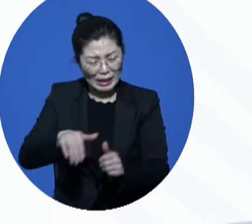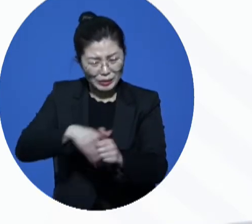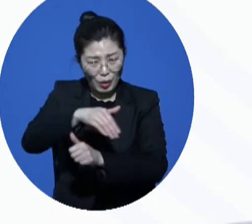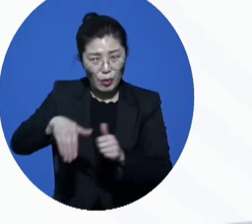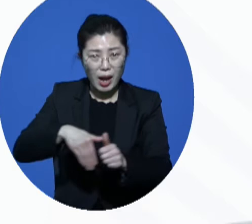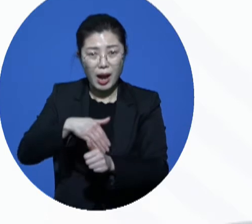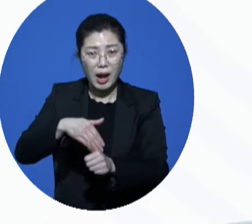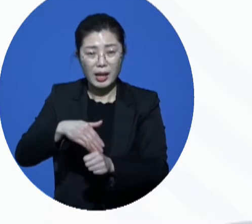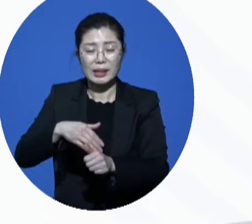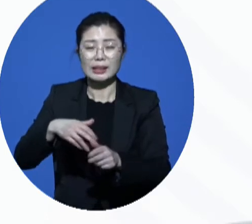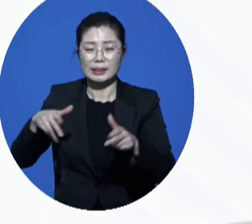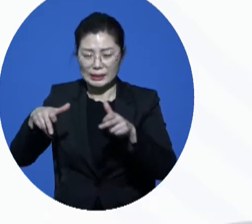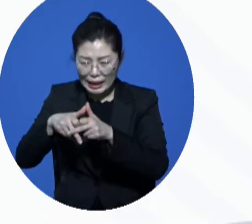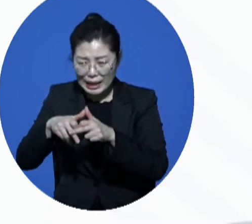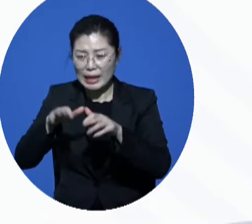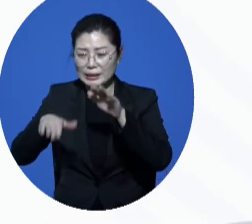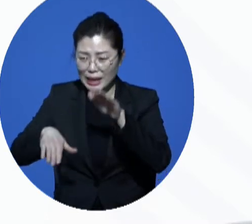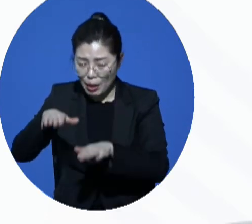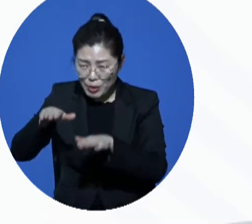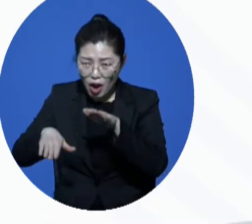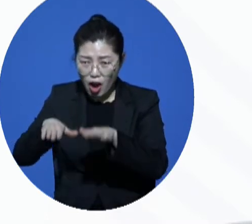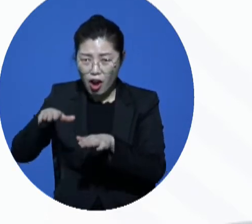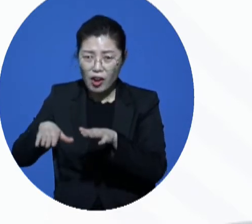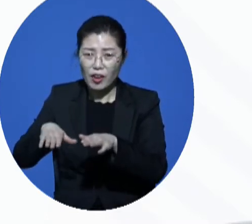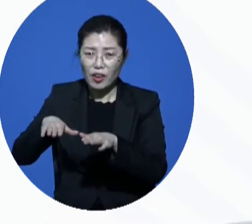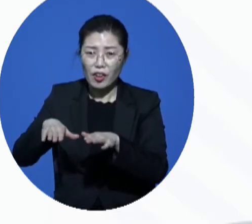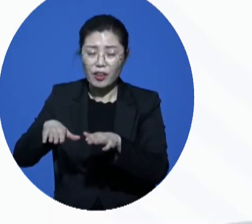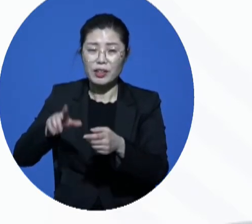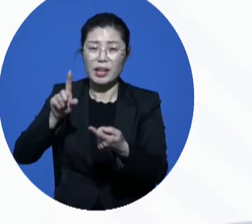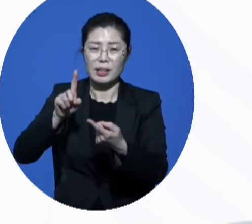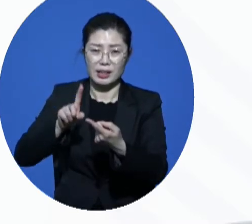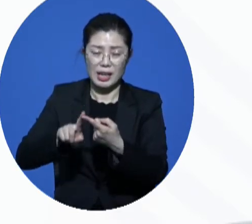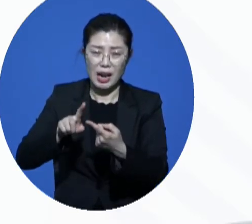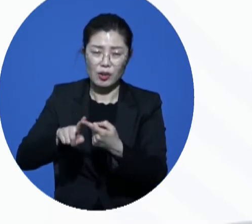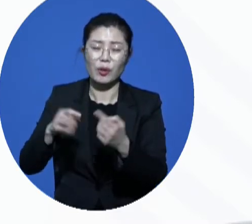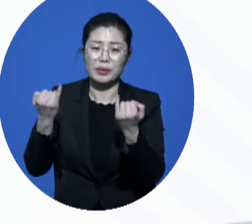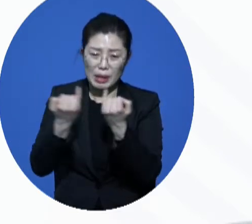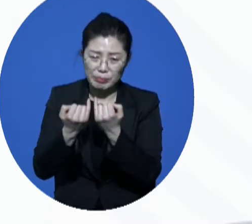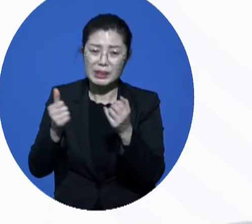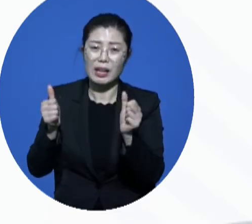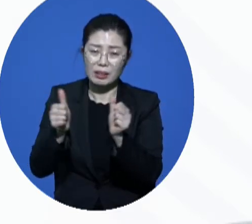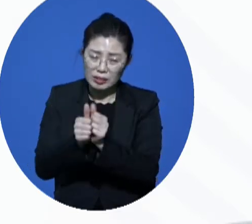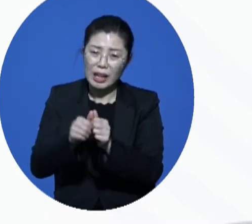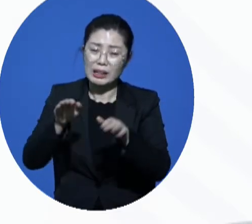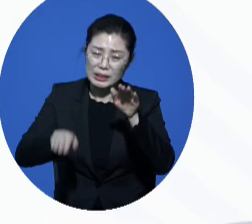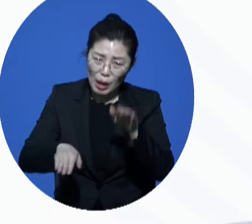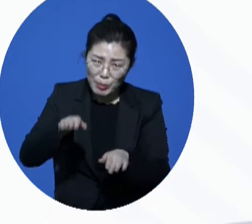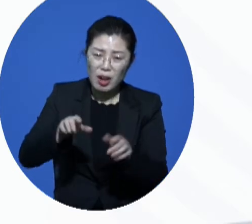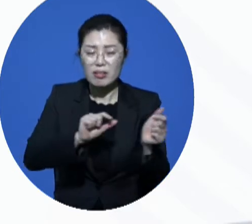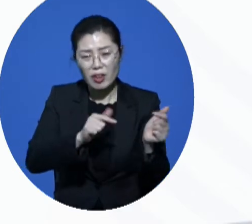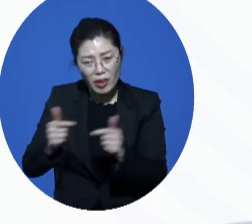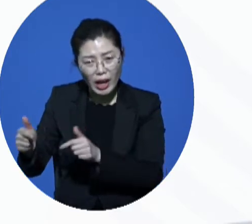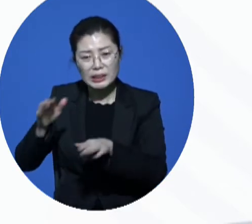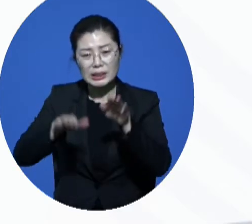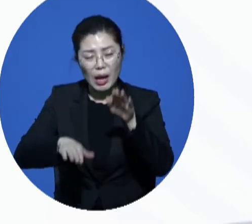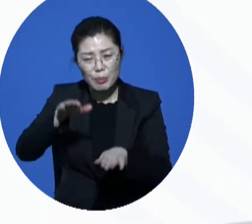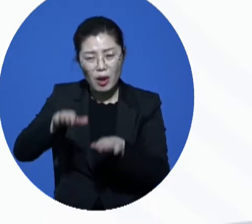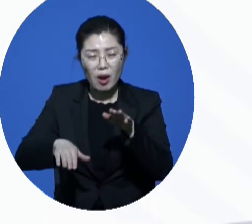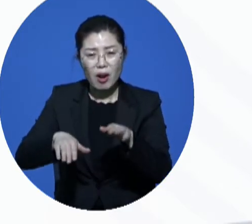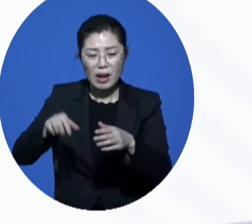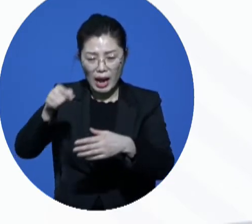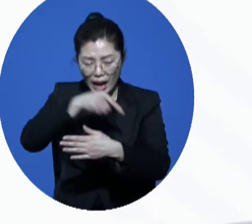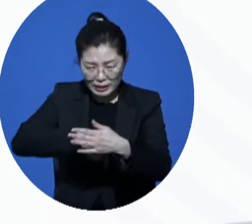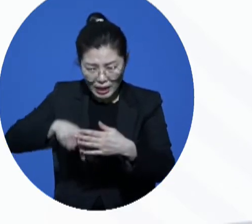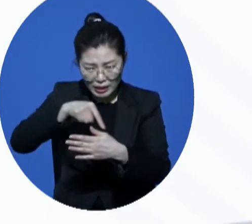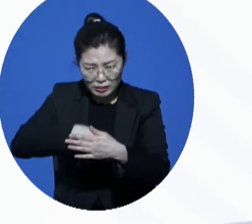장애 차별에 대한 문제뿐만 아니라 연령주의나 정상신체주의, 성차별주의, 인종차별 이런 다양한 교차점에서 발생하는